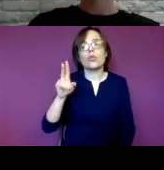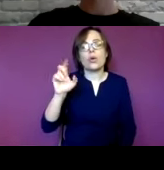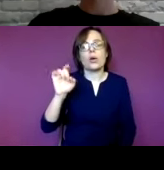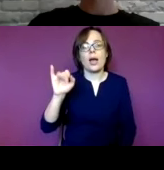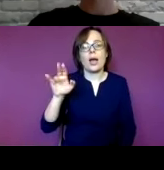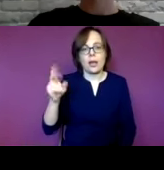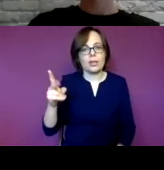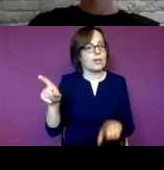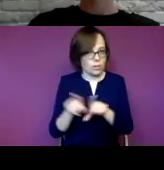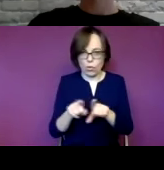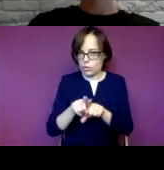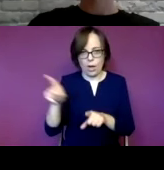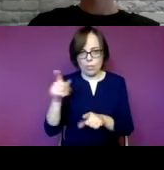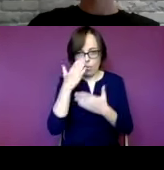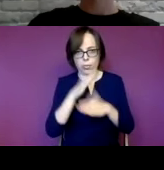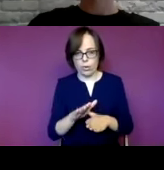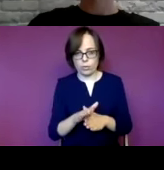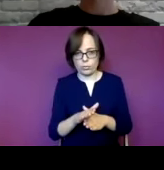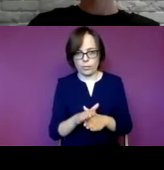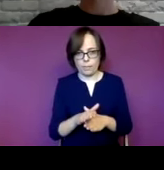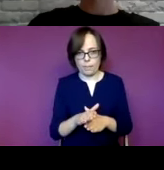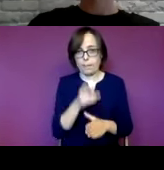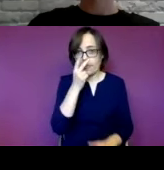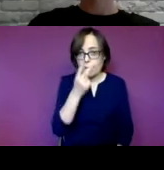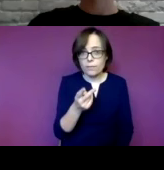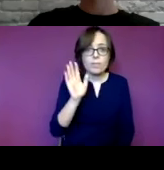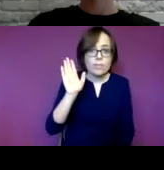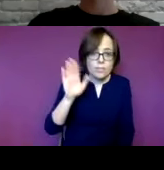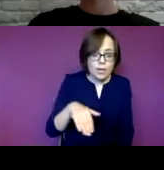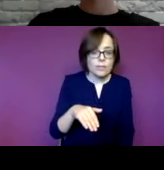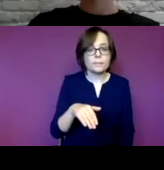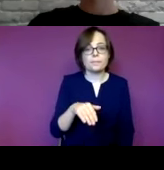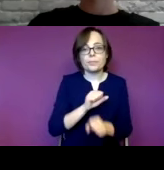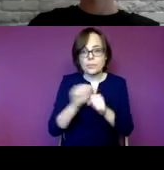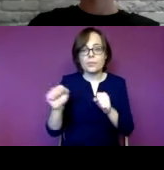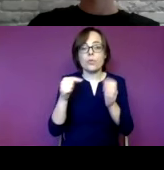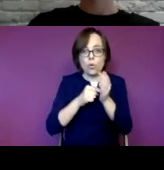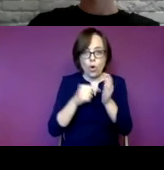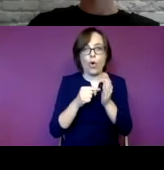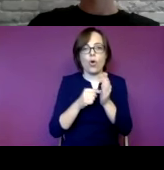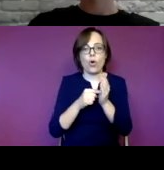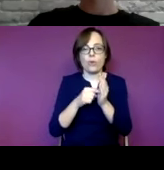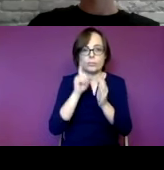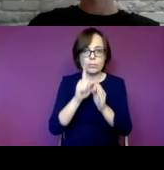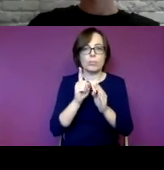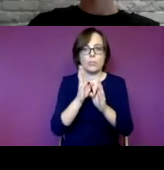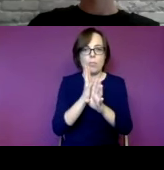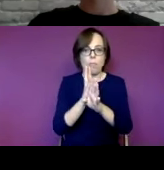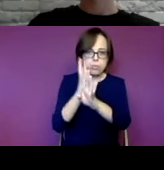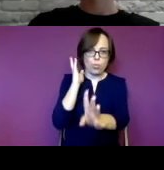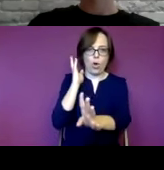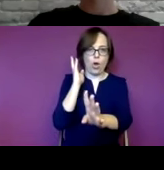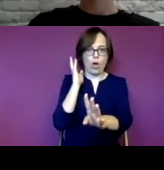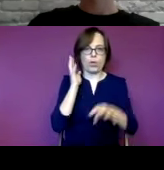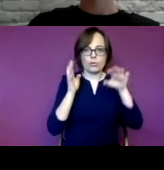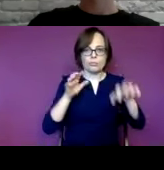które pokazywały to samo, tak, że powstają nawet fizycznie te nieszczęsne płoty i mury odgradzające jedną rzeczywistość od drugiej. I